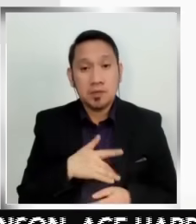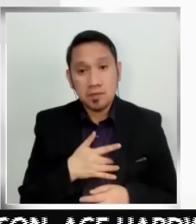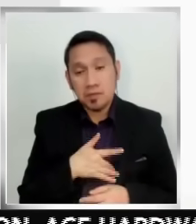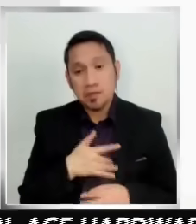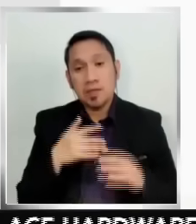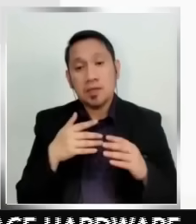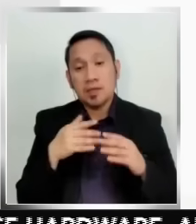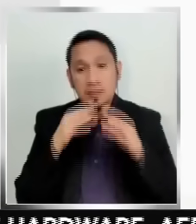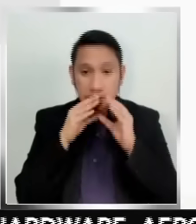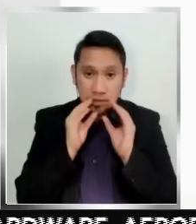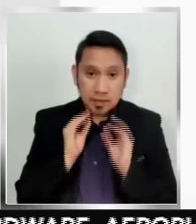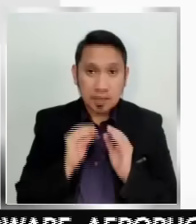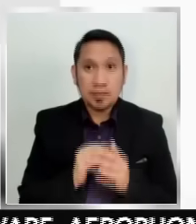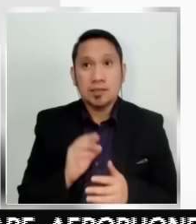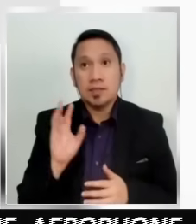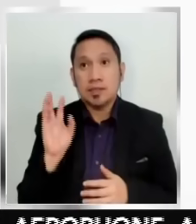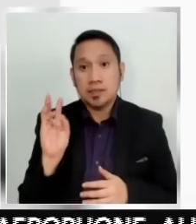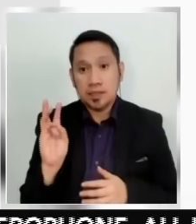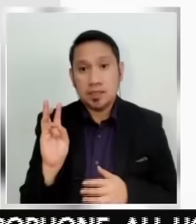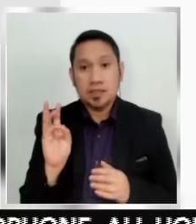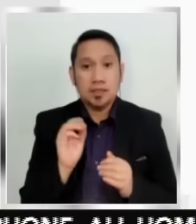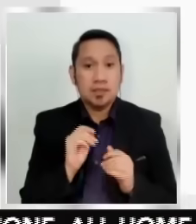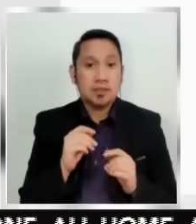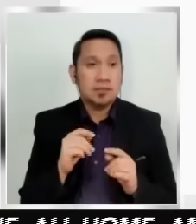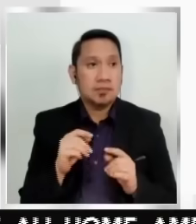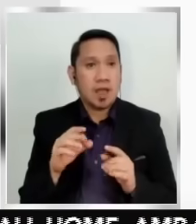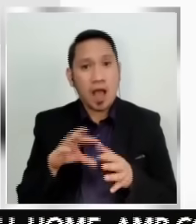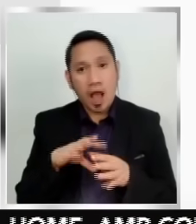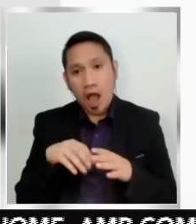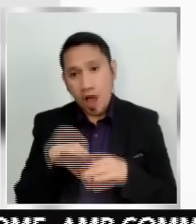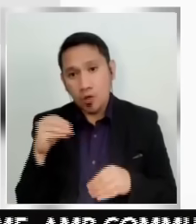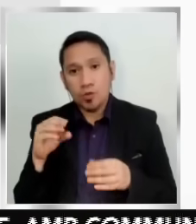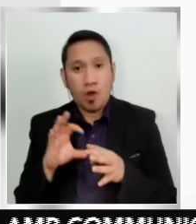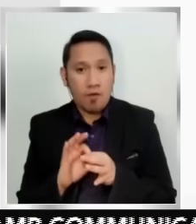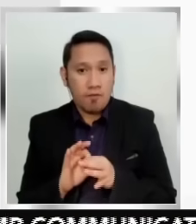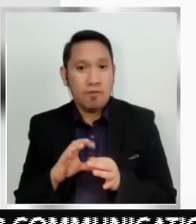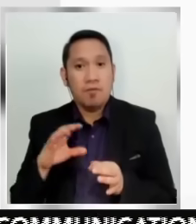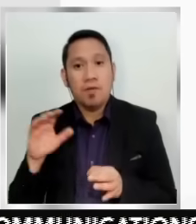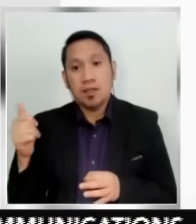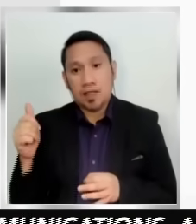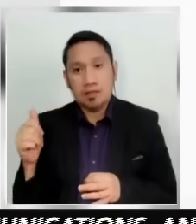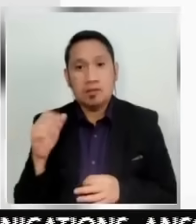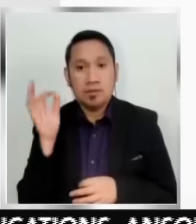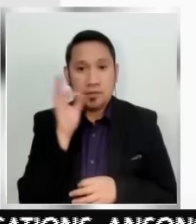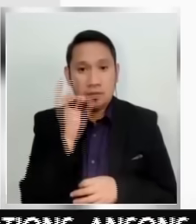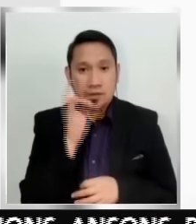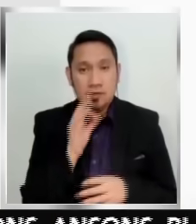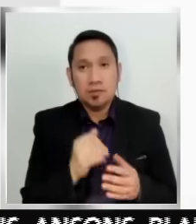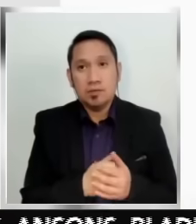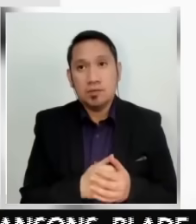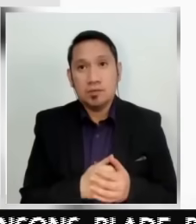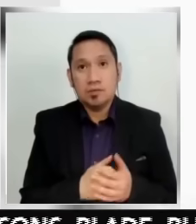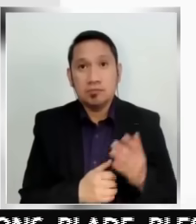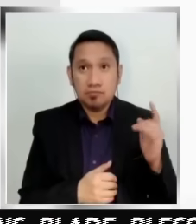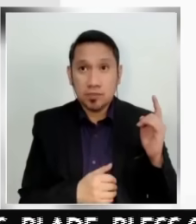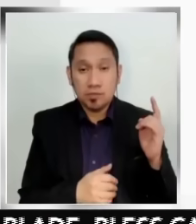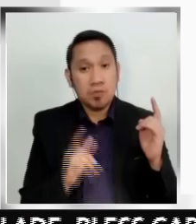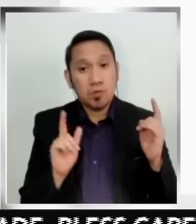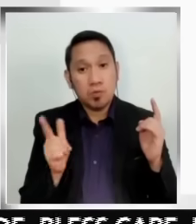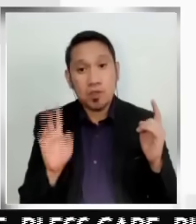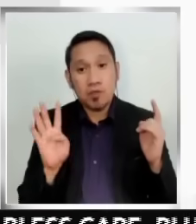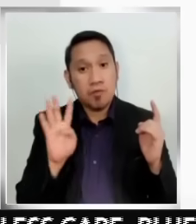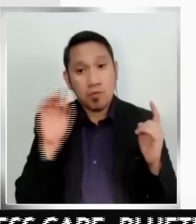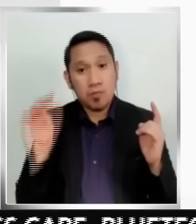Halos 6 yan sa bawat 10 Pinoy. Higit na mataas yan sa global average na 24% o